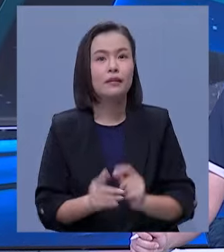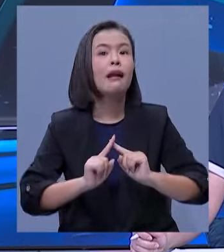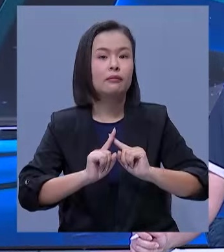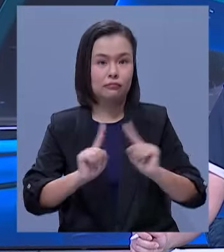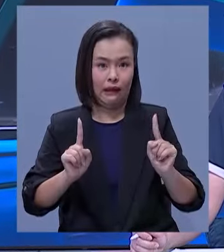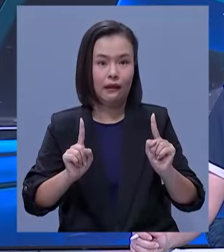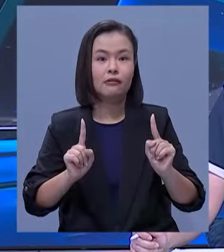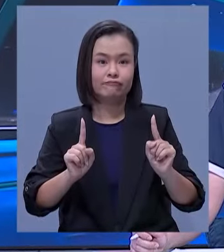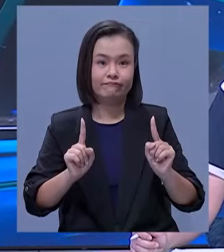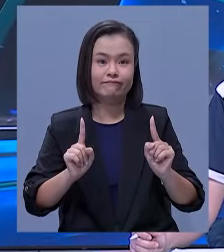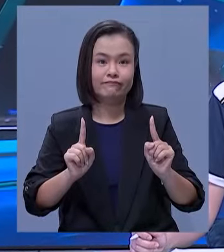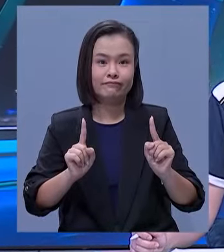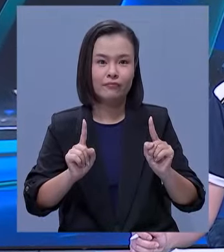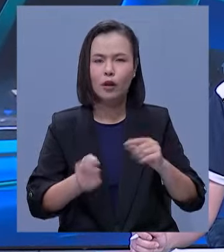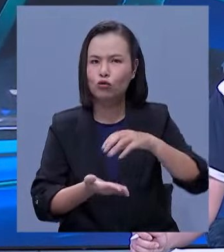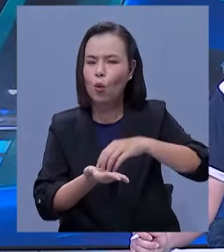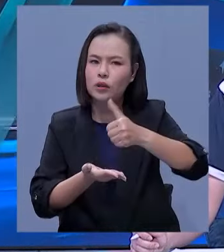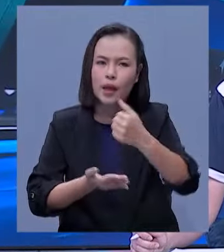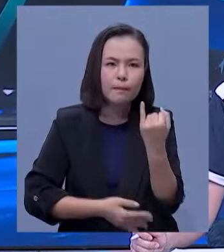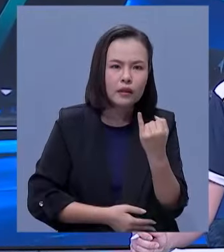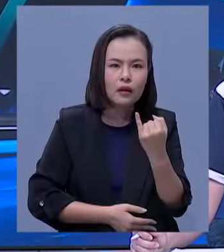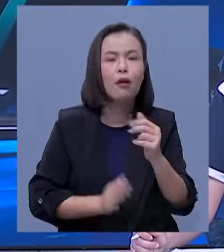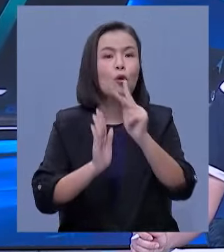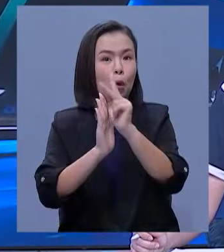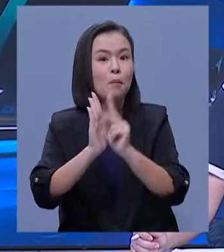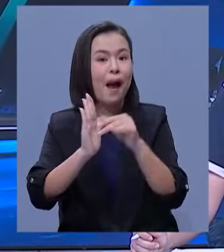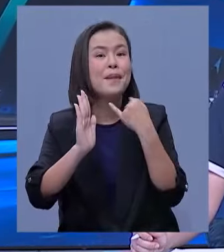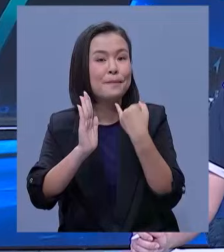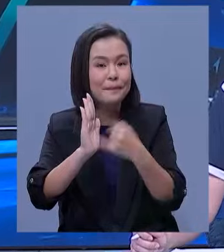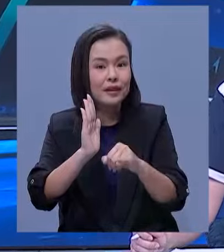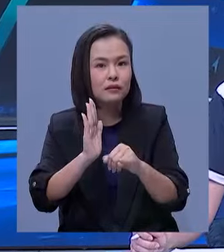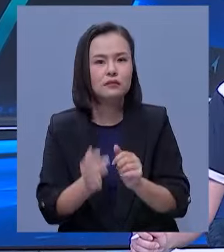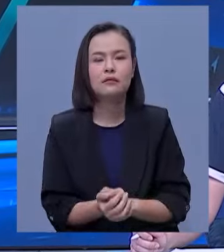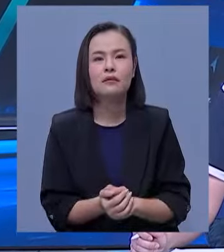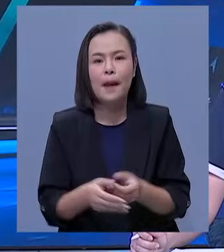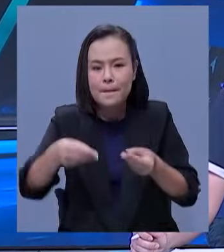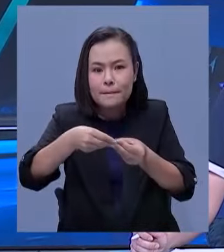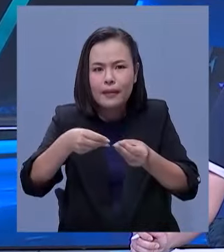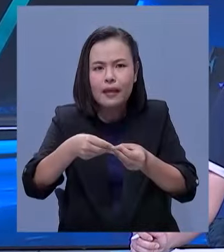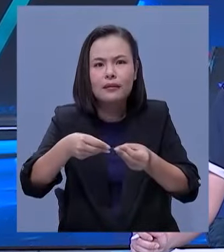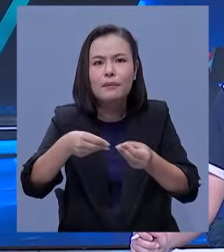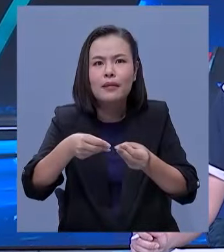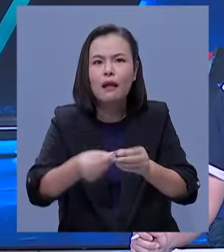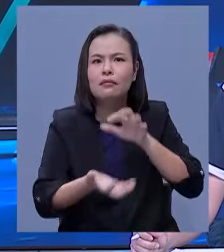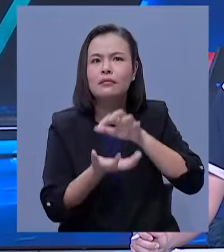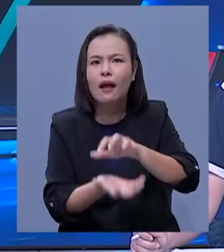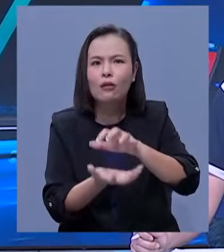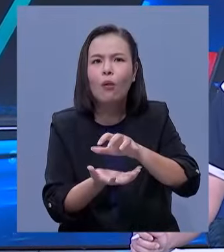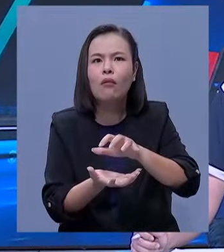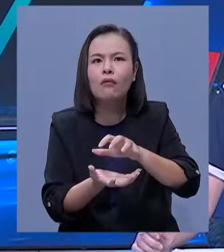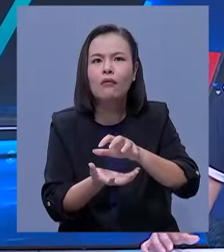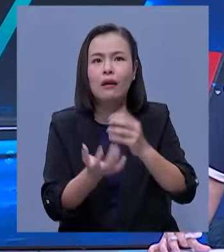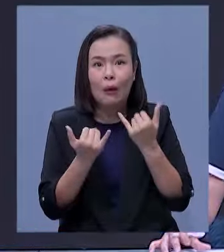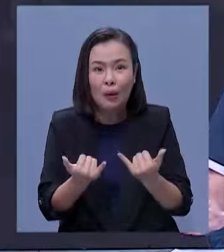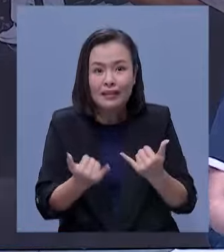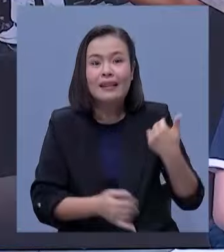ก็มีอีกหนึ่งการเสี่ยงโชคแต่อันนี้มันผิดกฎหมายคุณจอย ค ือการเล่นพนันฮะไฮโลอ่ะทุกวันนี้